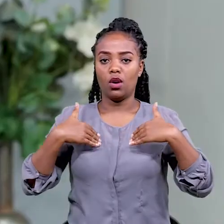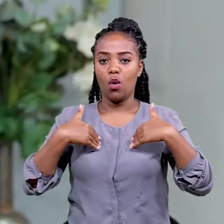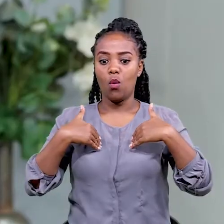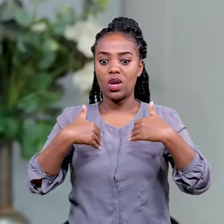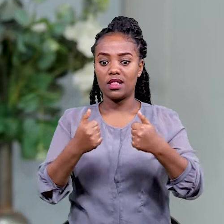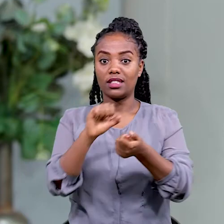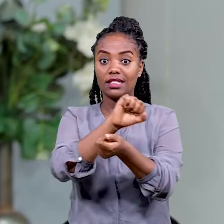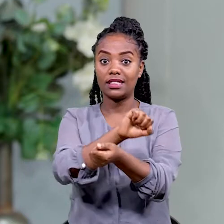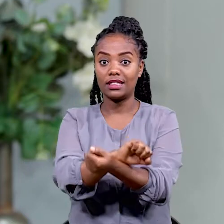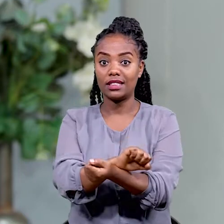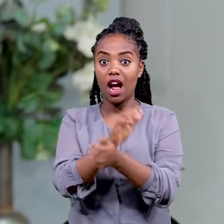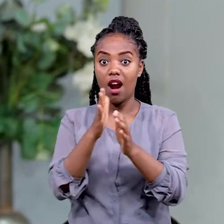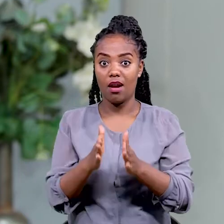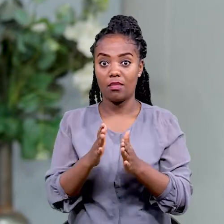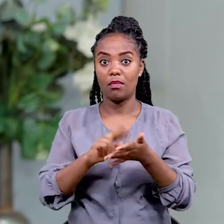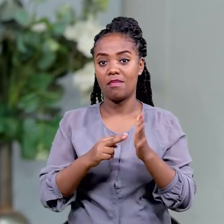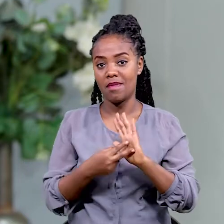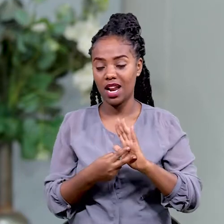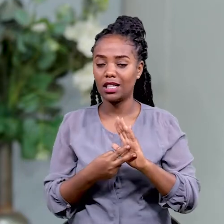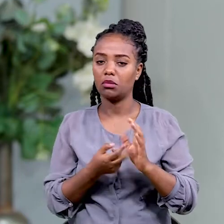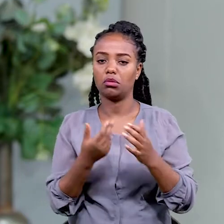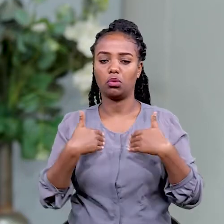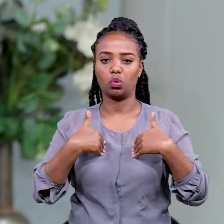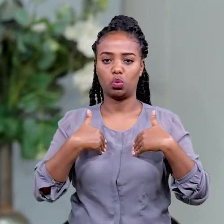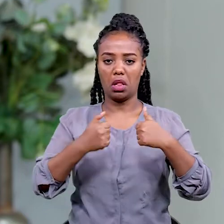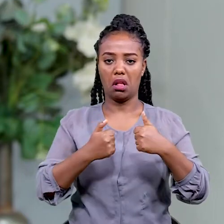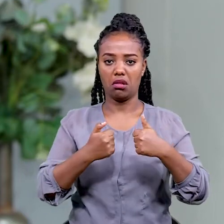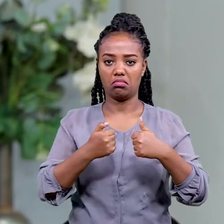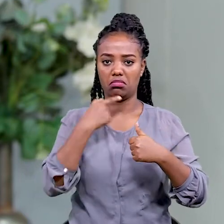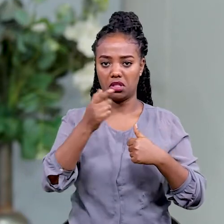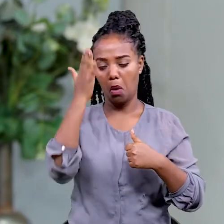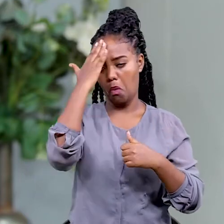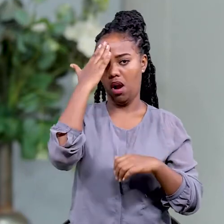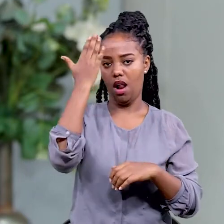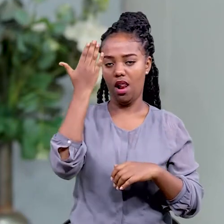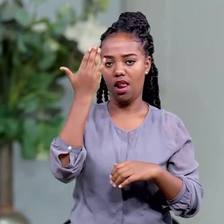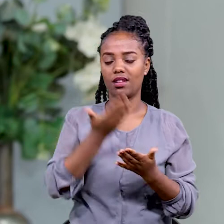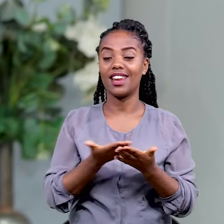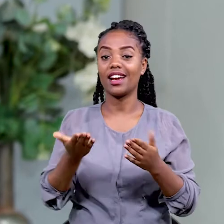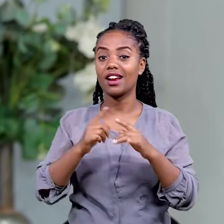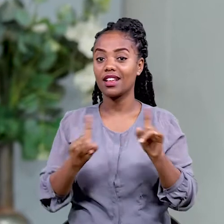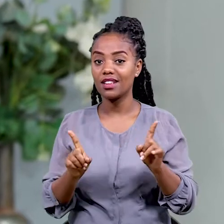የወጣት ታራሚዎች ስንል ወጣት ስንል ያው እድሜው ይታወቃል። ነገር ግን